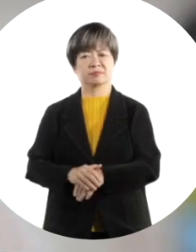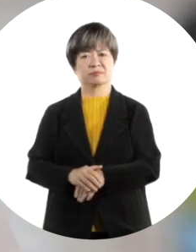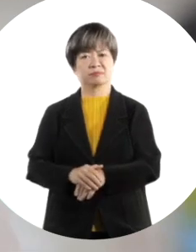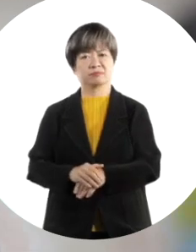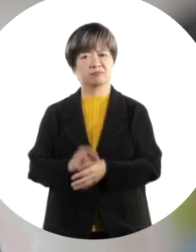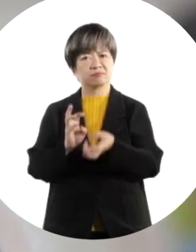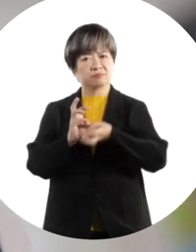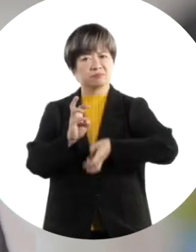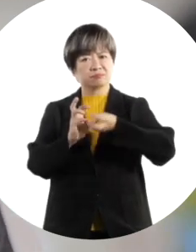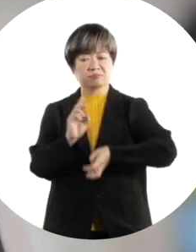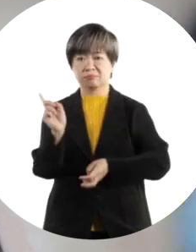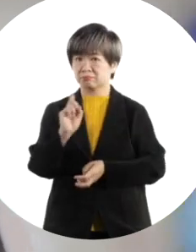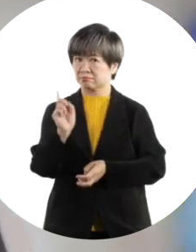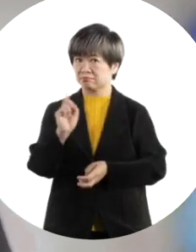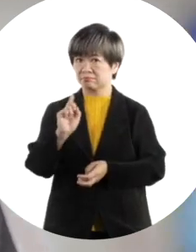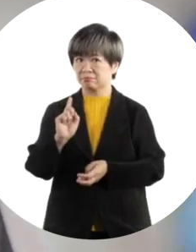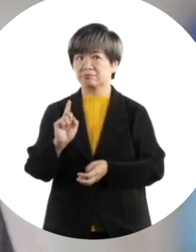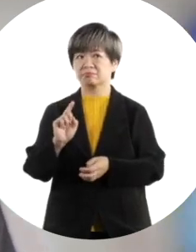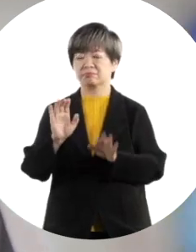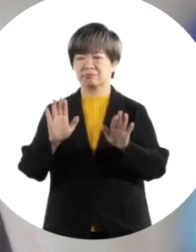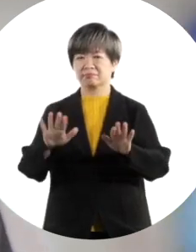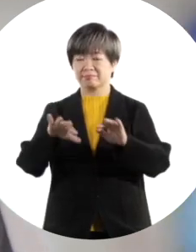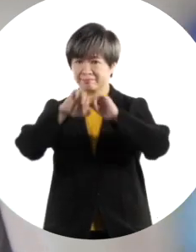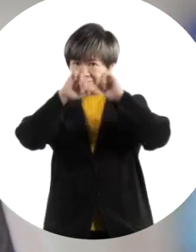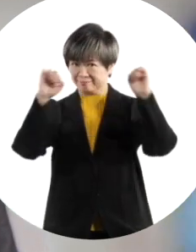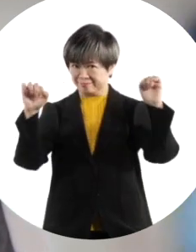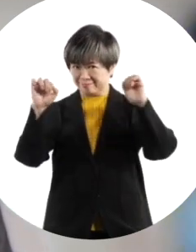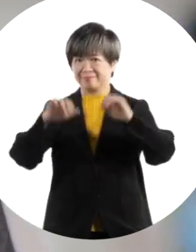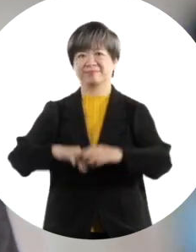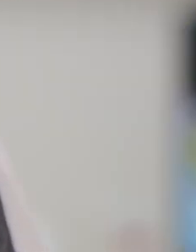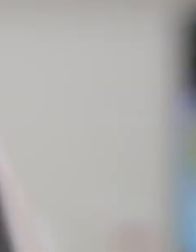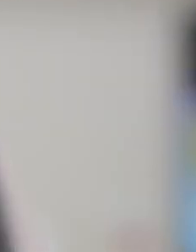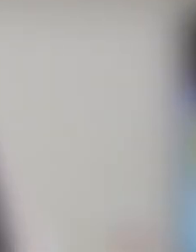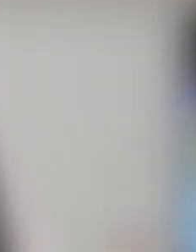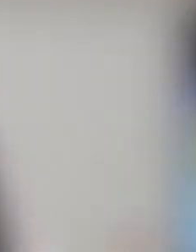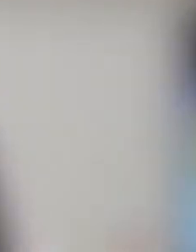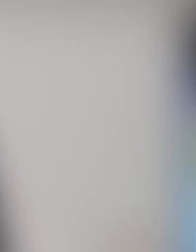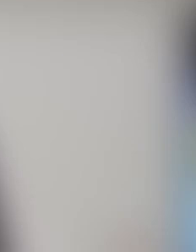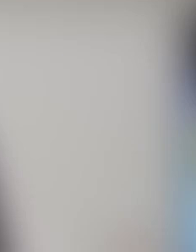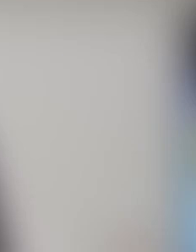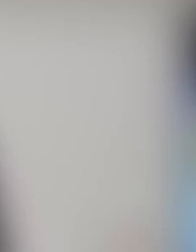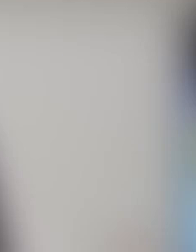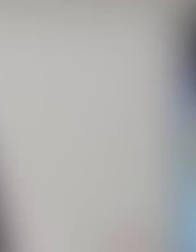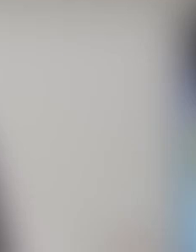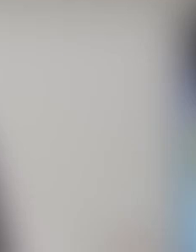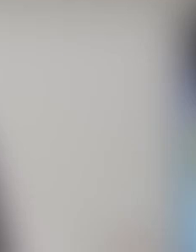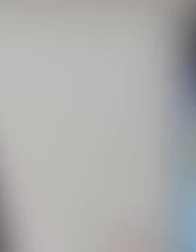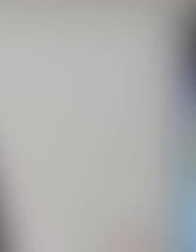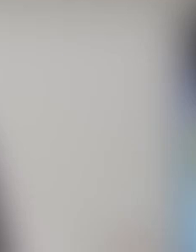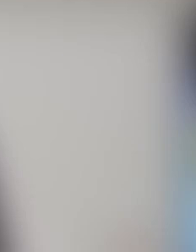具体应该注意些什么事情呢？就让我们来一探究竟吧。